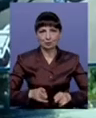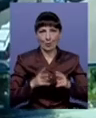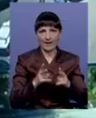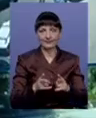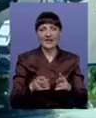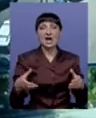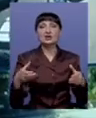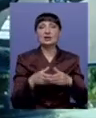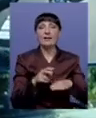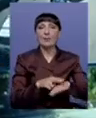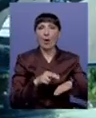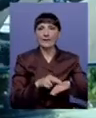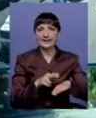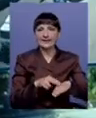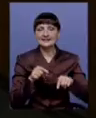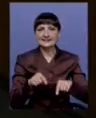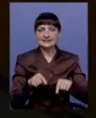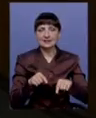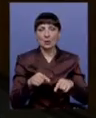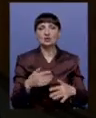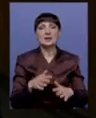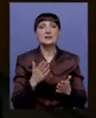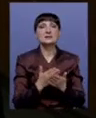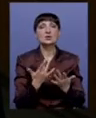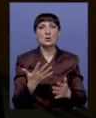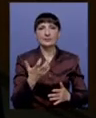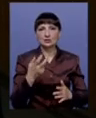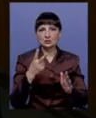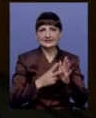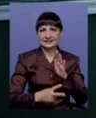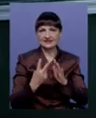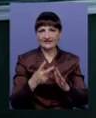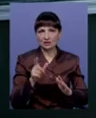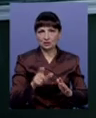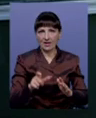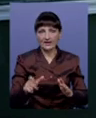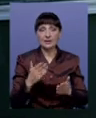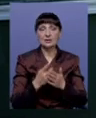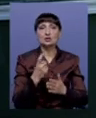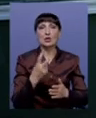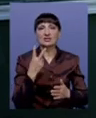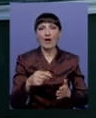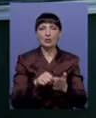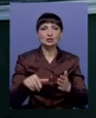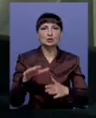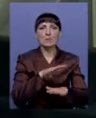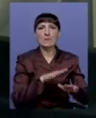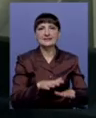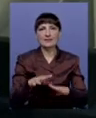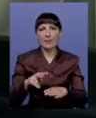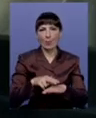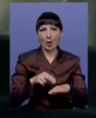Штат участковых инспекторов местной полицейской службе составляет 572 единицы. Имеется 102 участковых пункта